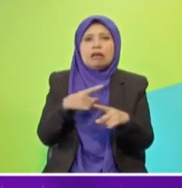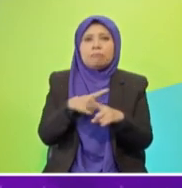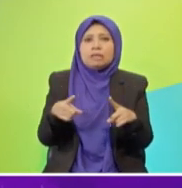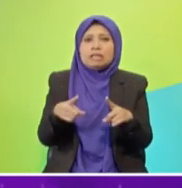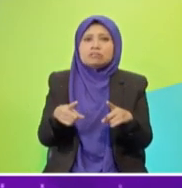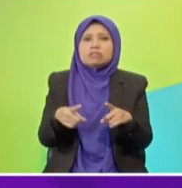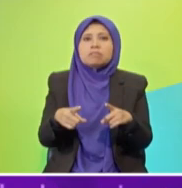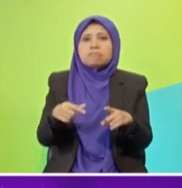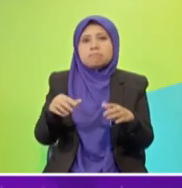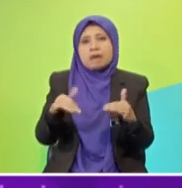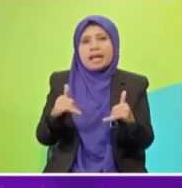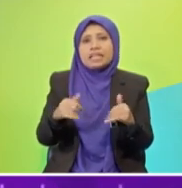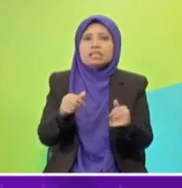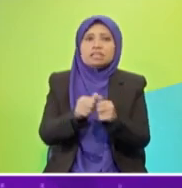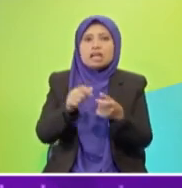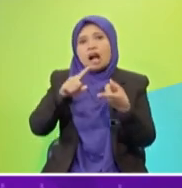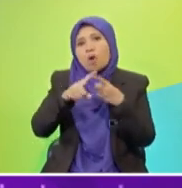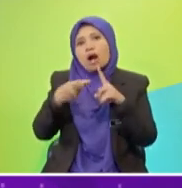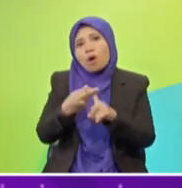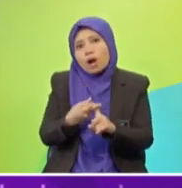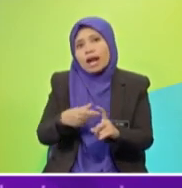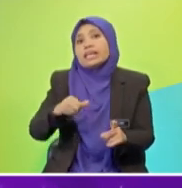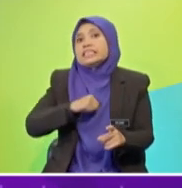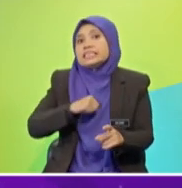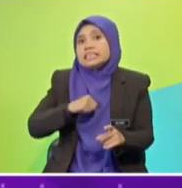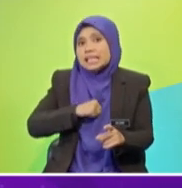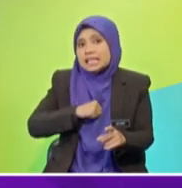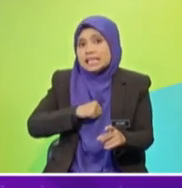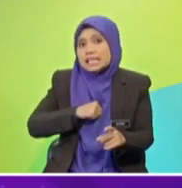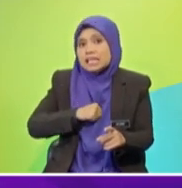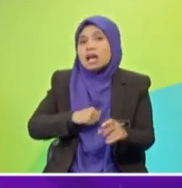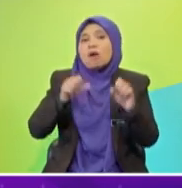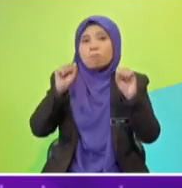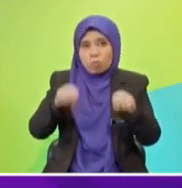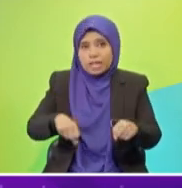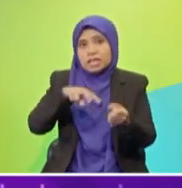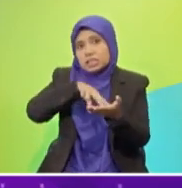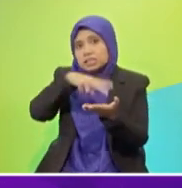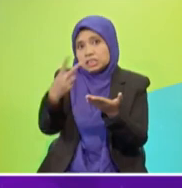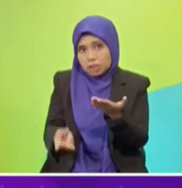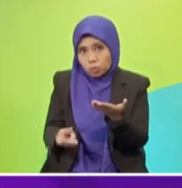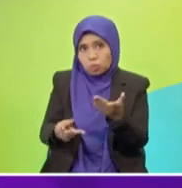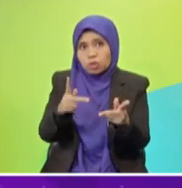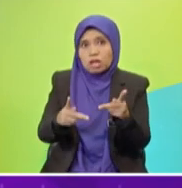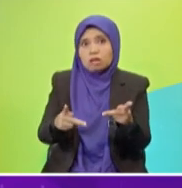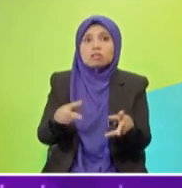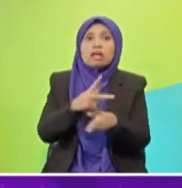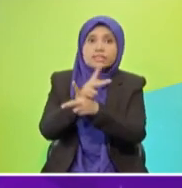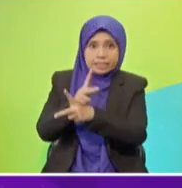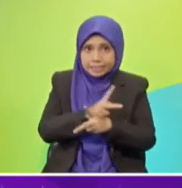bermain dengan kaum kawan kamu dia mengakibatkan kamu terjatuh jika tidak berhati-hati